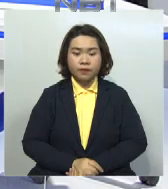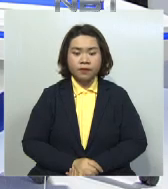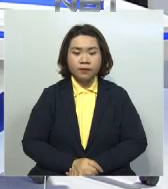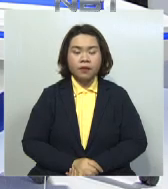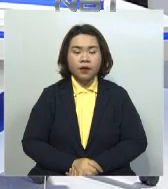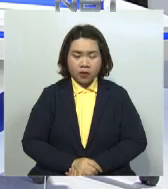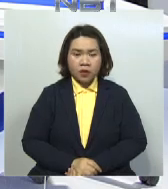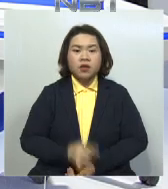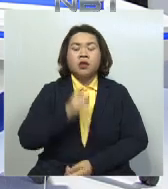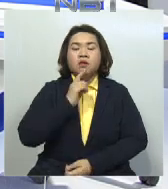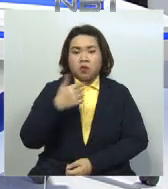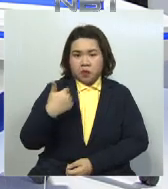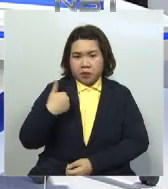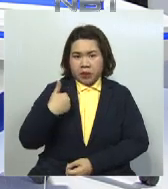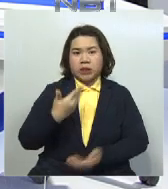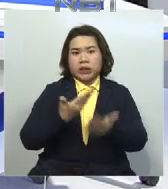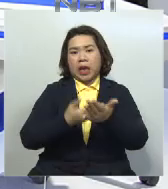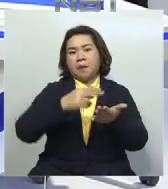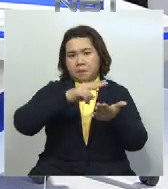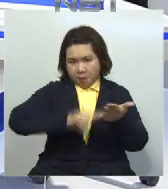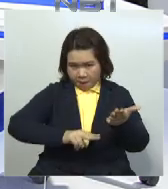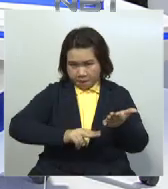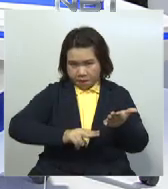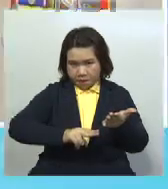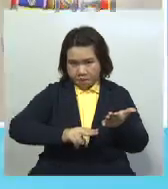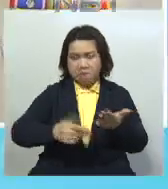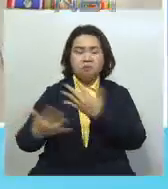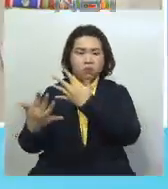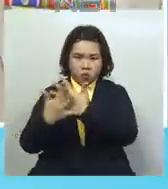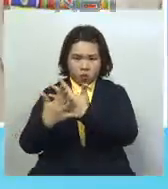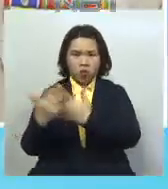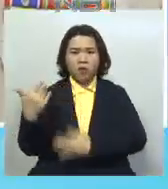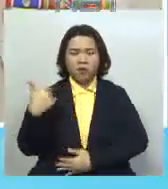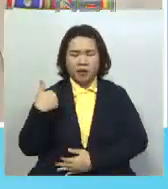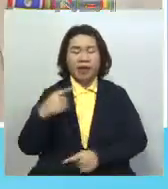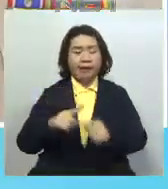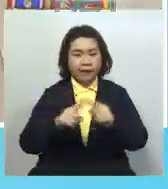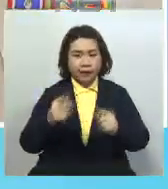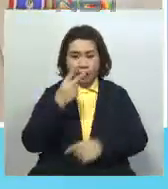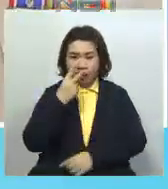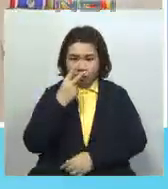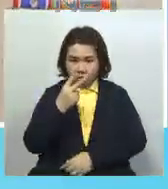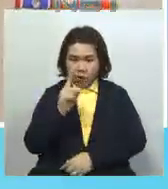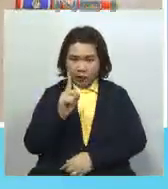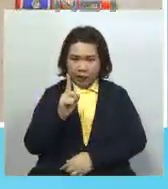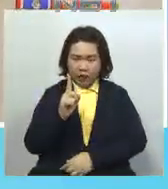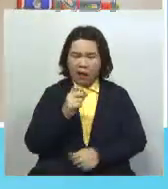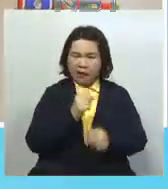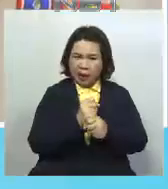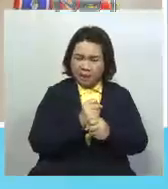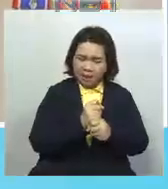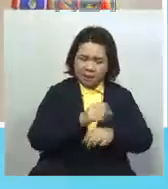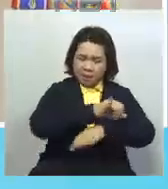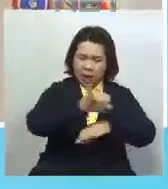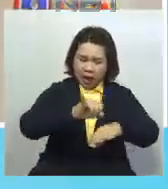ก็อย่างน้อยๆก็ปรับรวมทั้งอาจจะถึงท่านติดคุกกันนะทีนี้ว่ามันอยู่ที่มันหนักหรือเบาแล้วก็จำนว